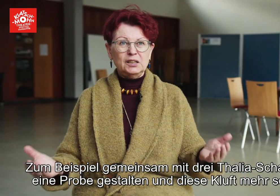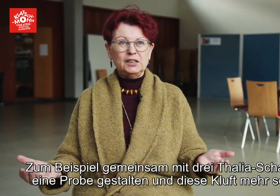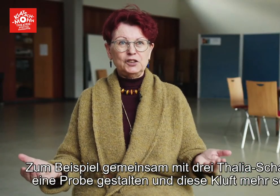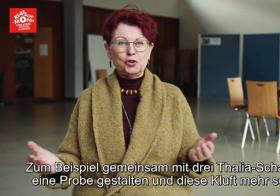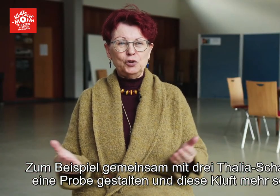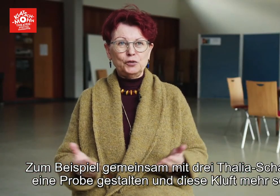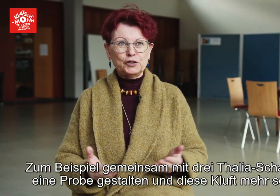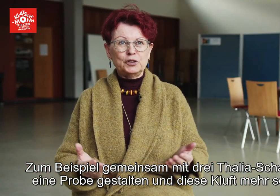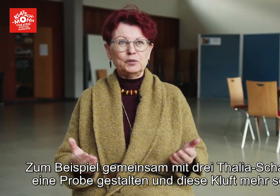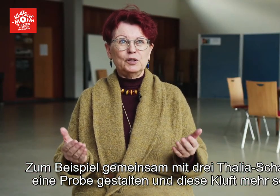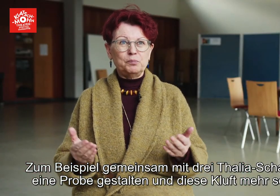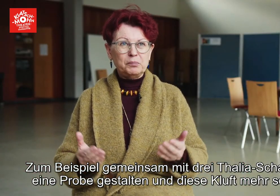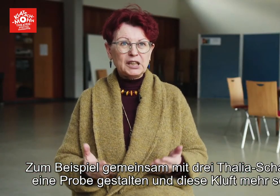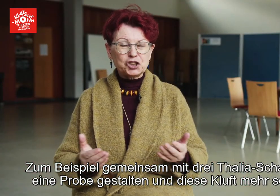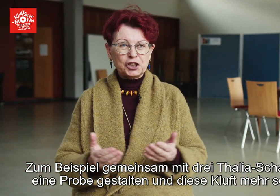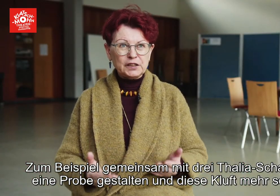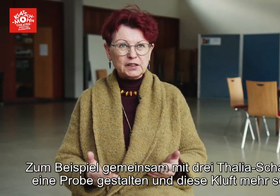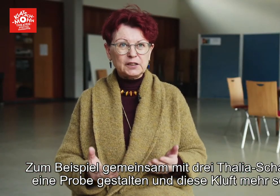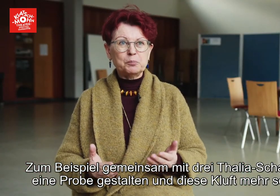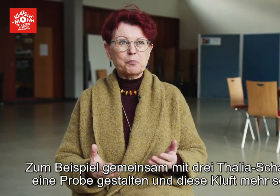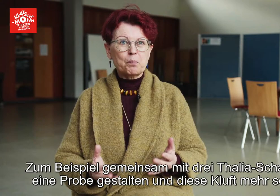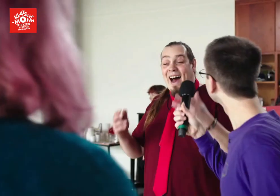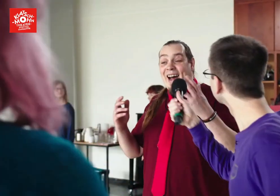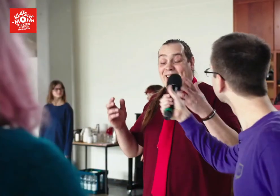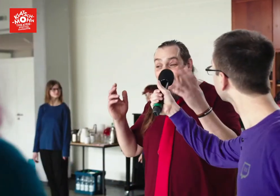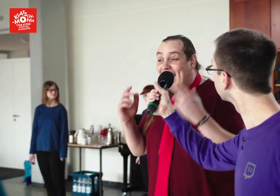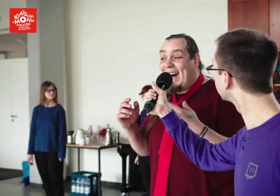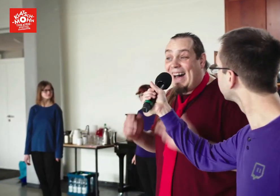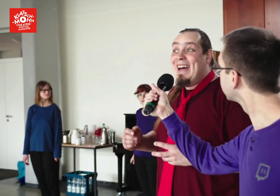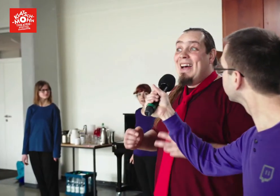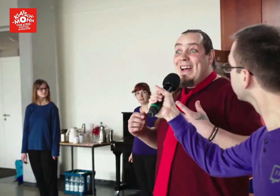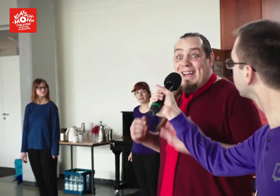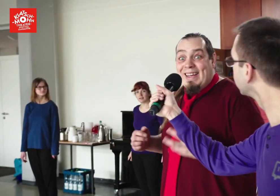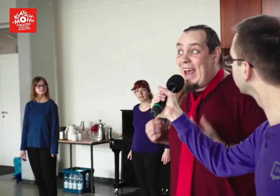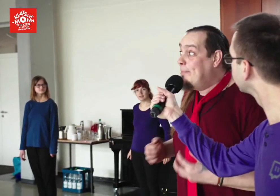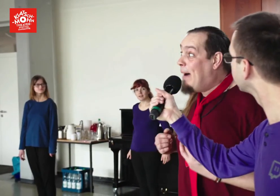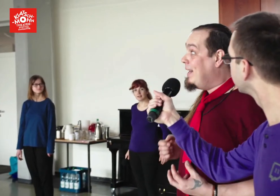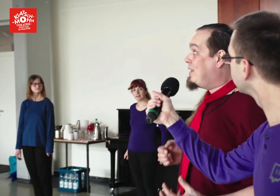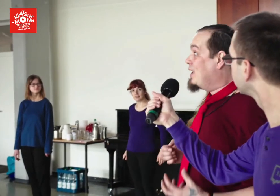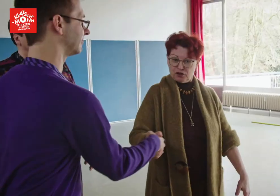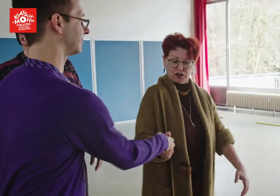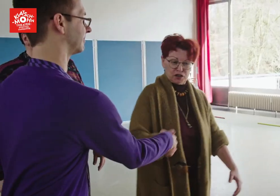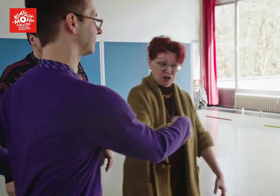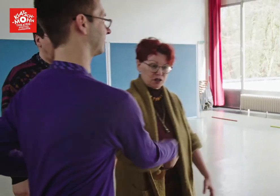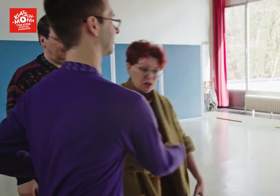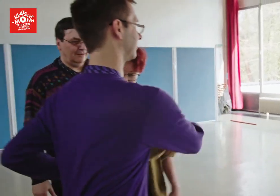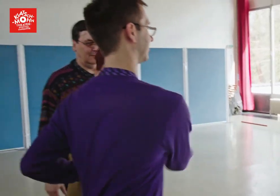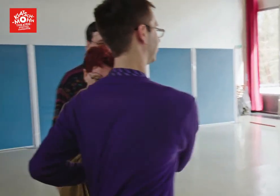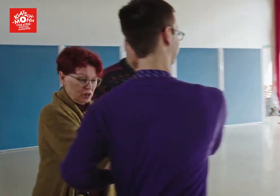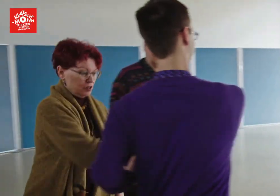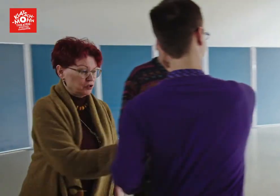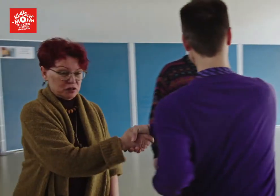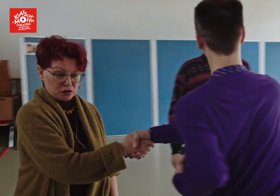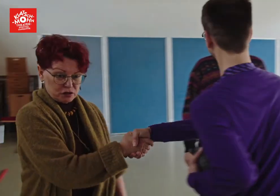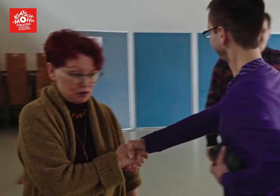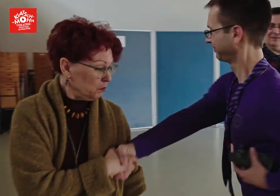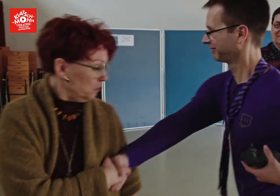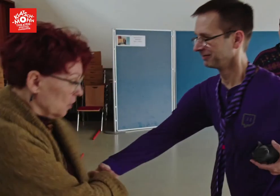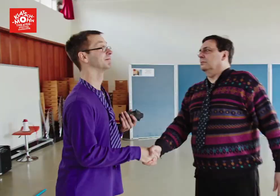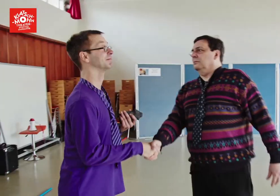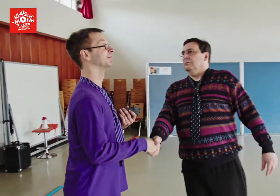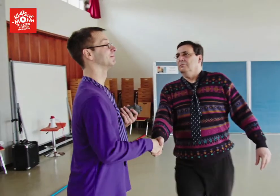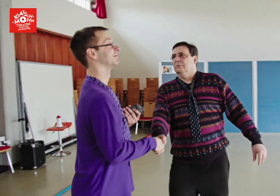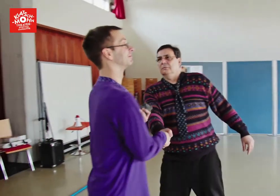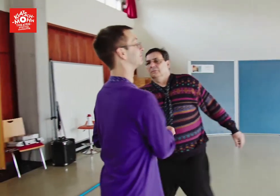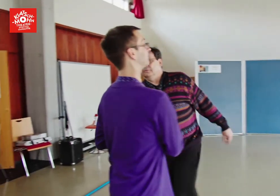auch diese Kluft mehr schließen, weil wir befinden uns immer noch auf einem anderen